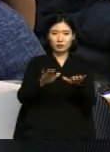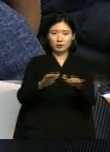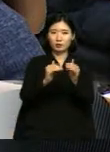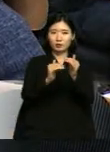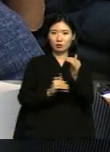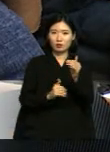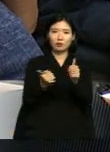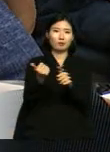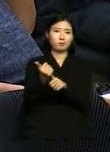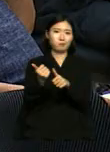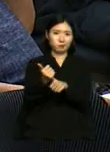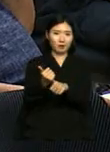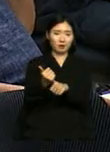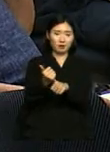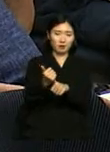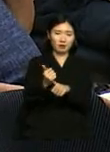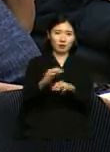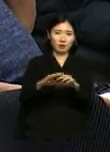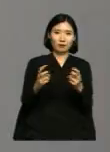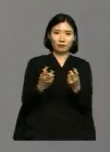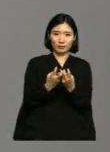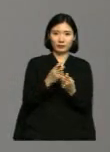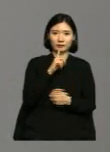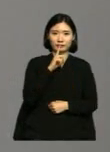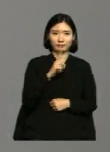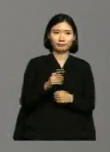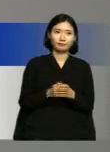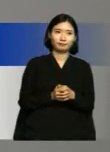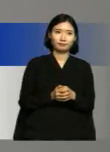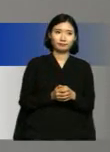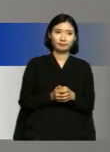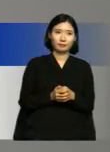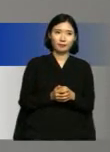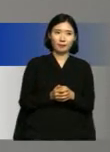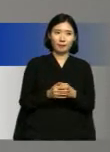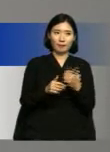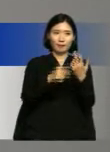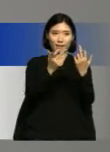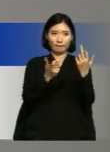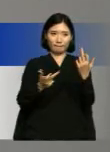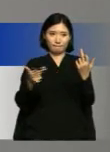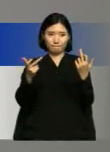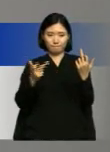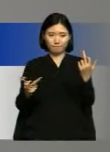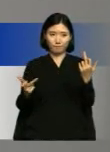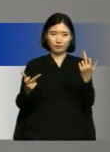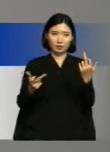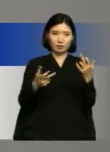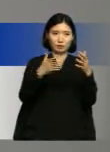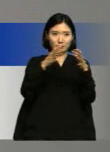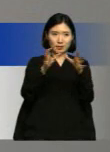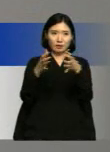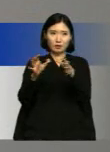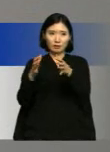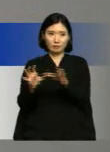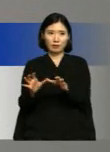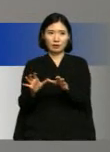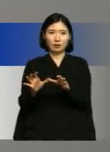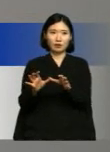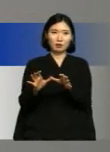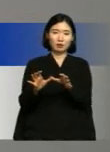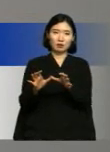안이 차선책이라는 입장입니다. 용선은 계속 뭉개면서 한참 내리막길도